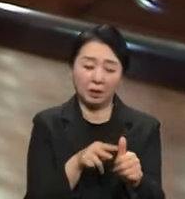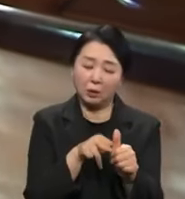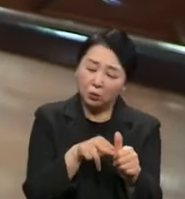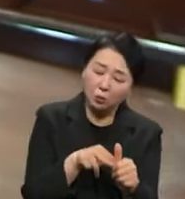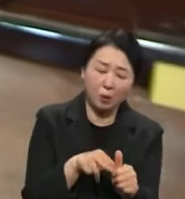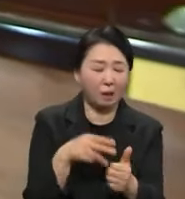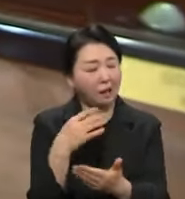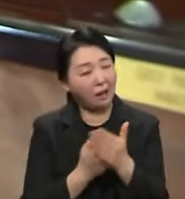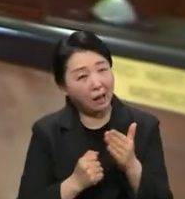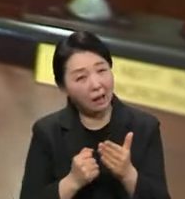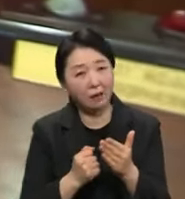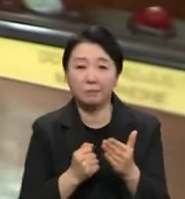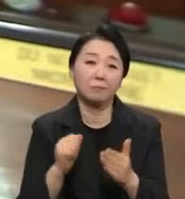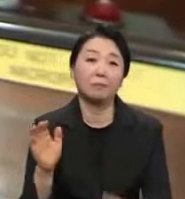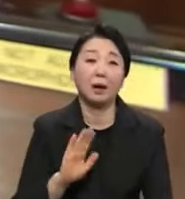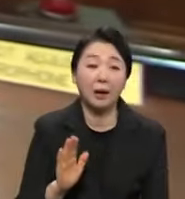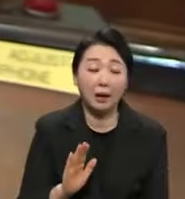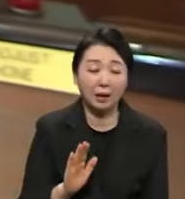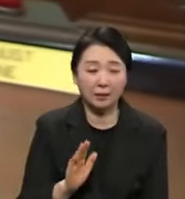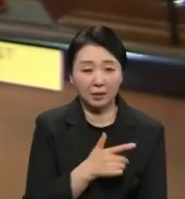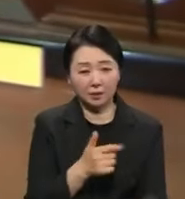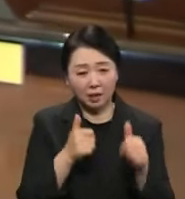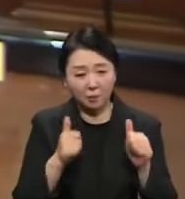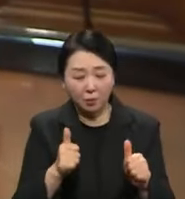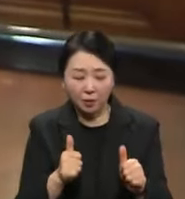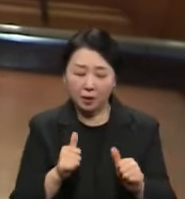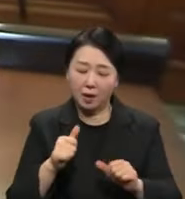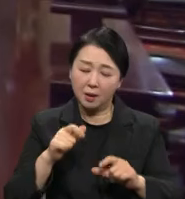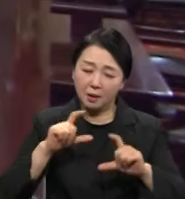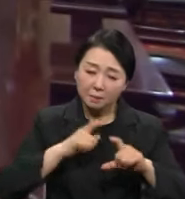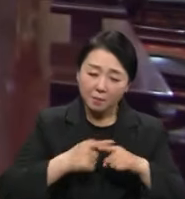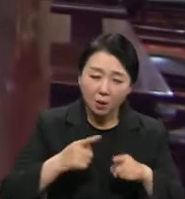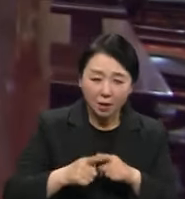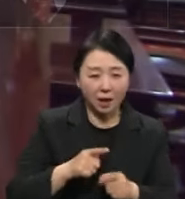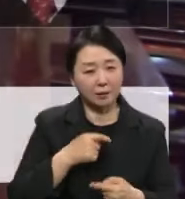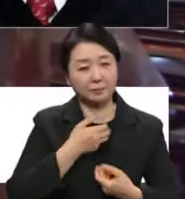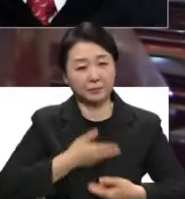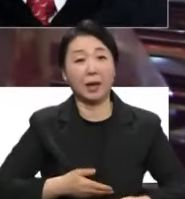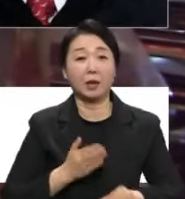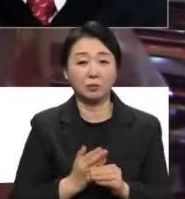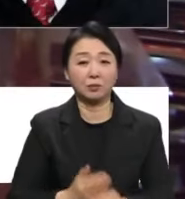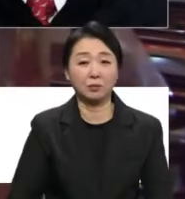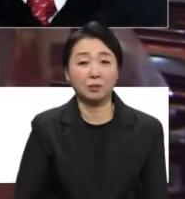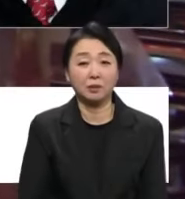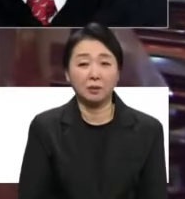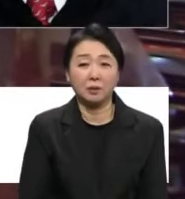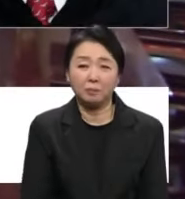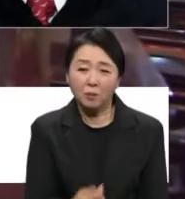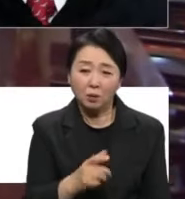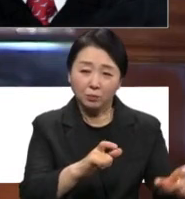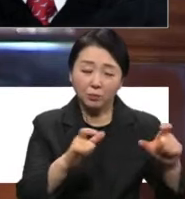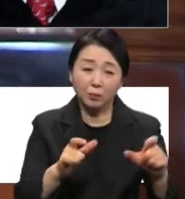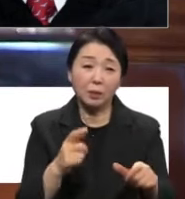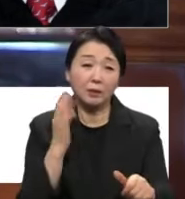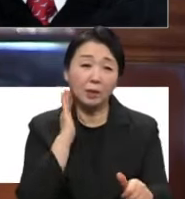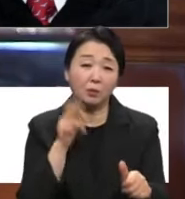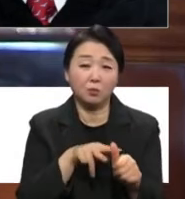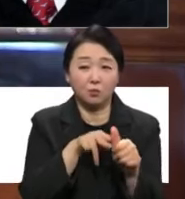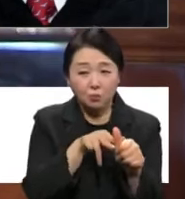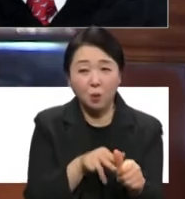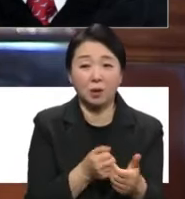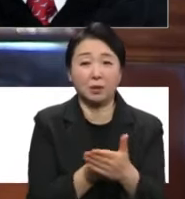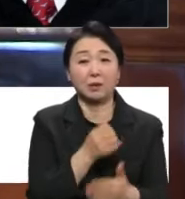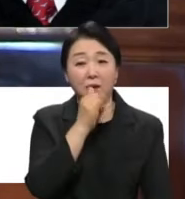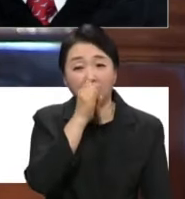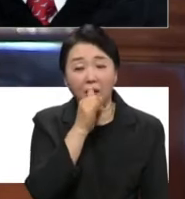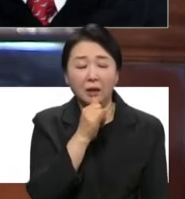회의적이고 진보 성향 대법관도 신중한 모습을 보였다고 전했습니다. It'll come down to just a handful of states that are going to decide the